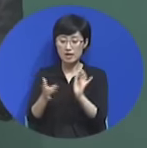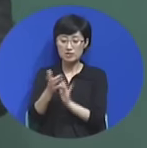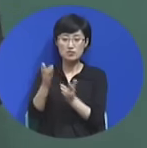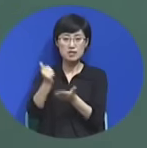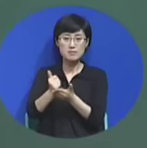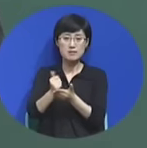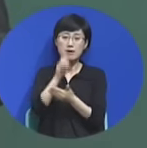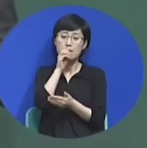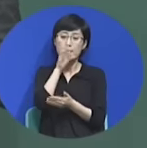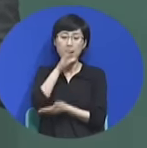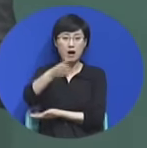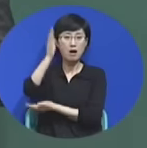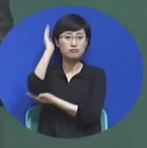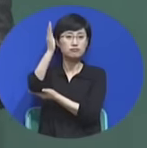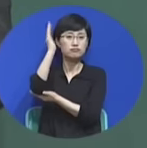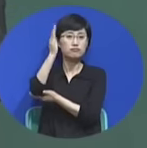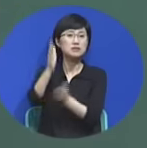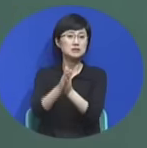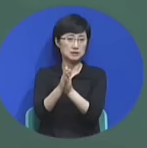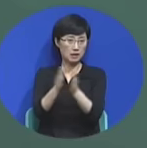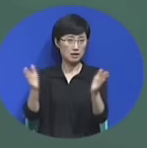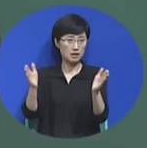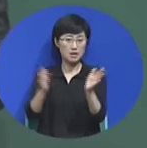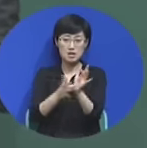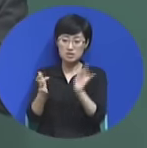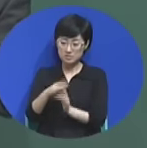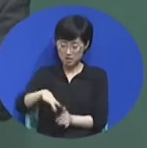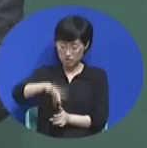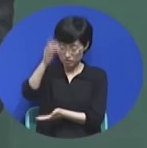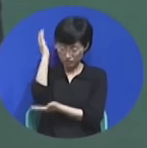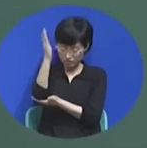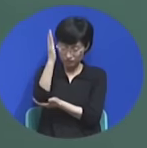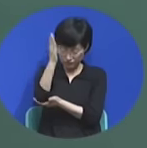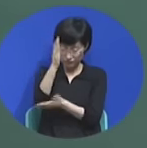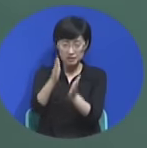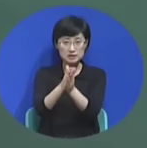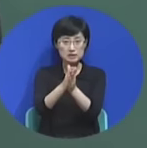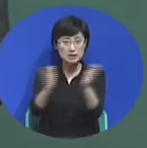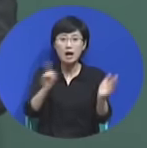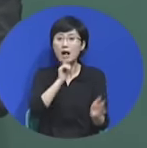在马太福音五章二节，耶稣开口说。 자, 예수님이 입을 열어서 첫 번째 선포하는 단어가 있습니다.